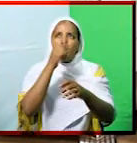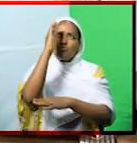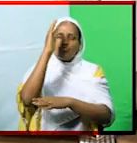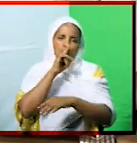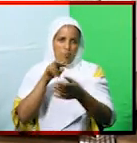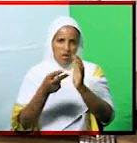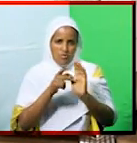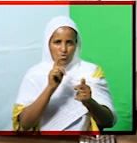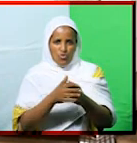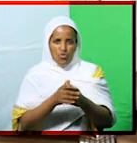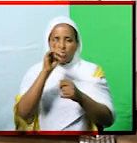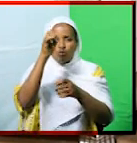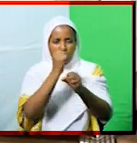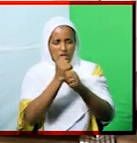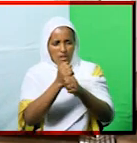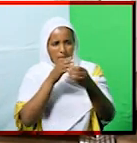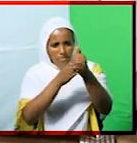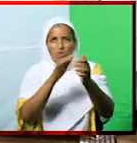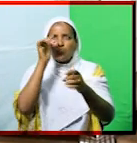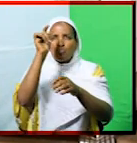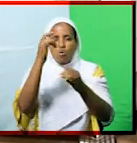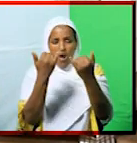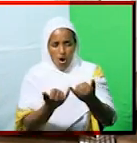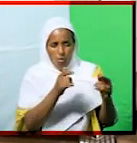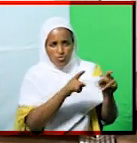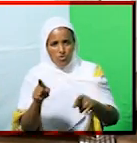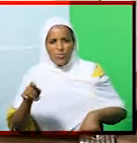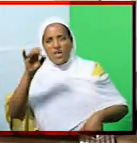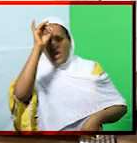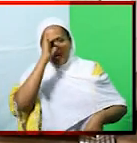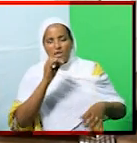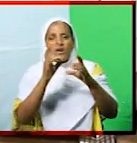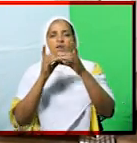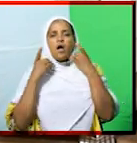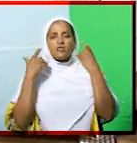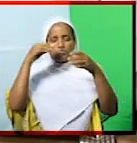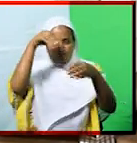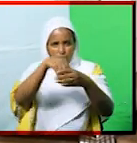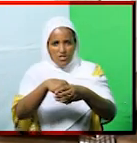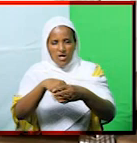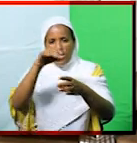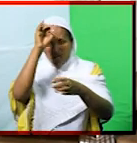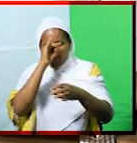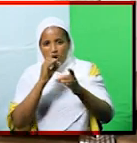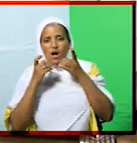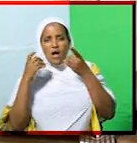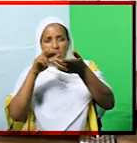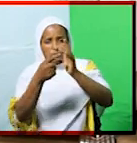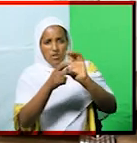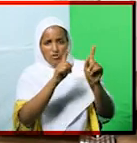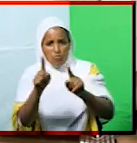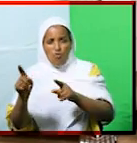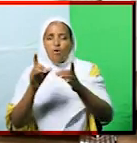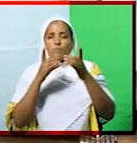ማለት ከአበው እንዳንዱ ነው ወይም ከ22ቱ አርዕስተ አበው ከአብርሃም እንዳንዱ ነው ማለት አይደለም። የእነሱ ሰሪያቸው መሪያቸው እሱ ነው ማለት ነው። የእነሱ